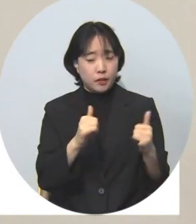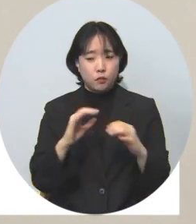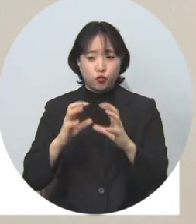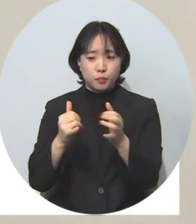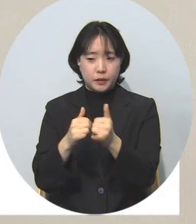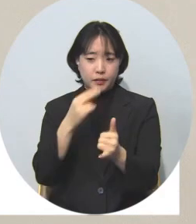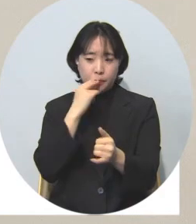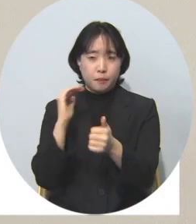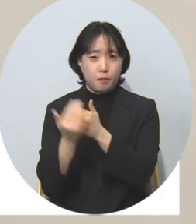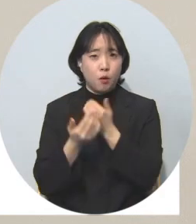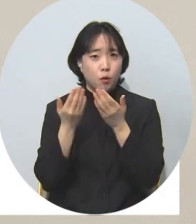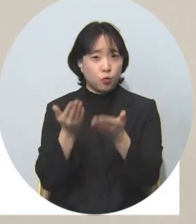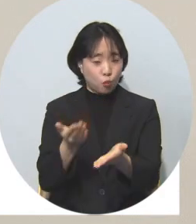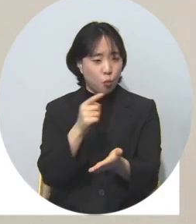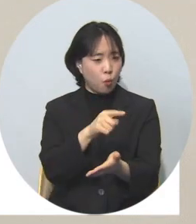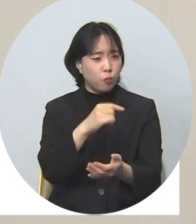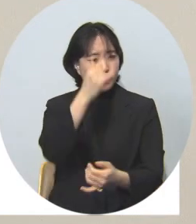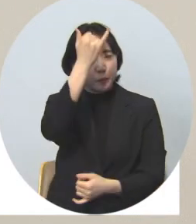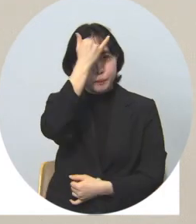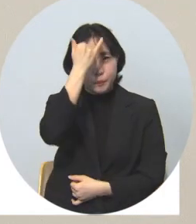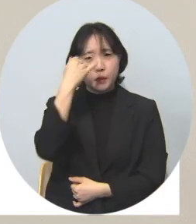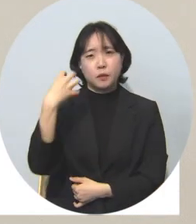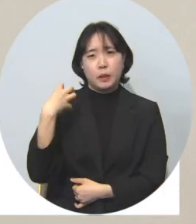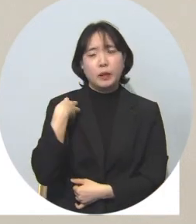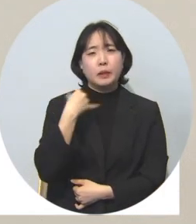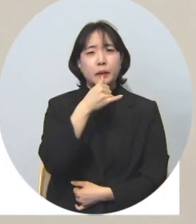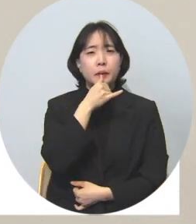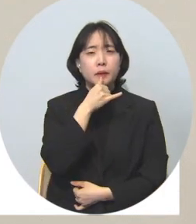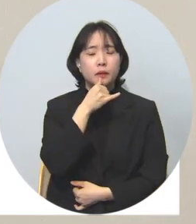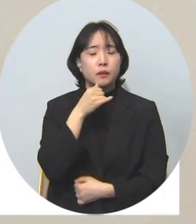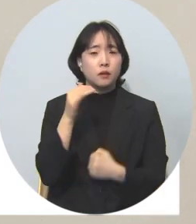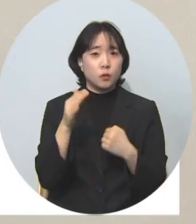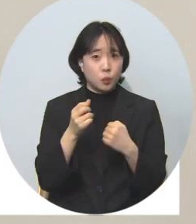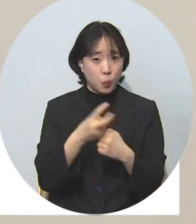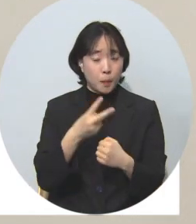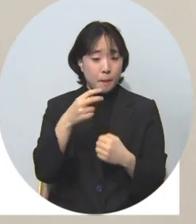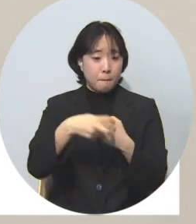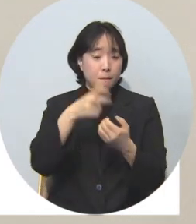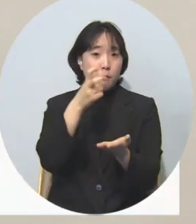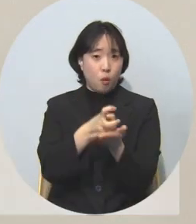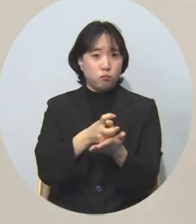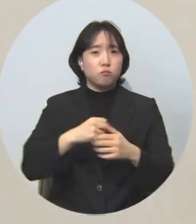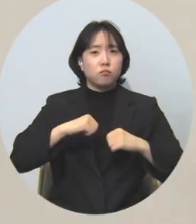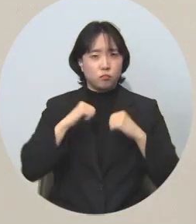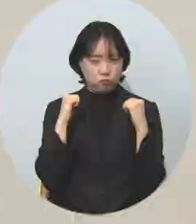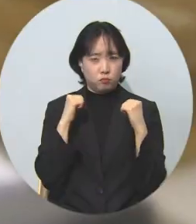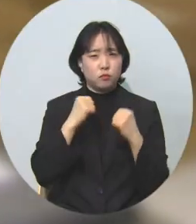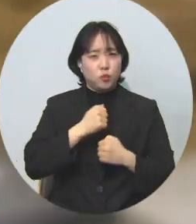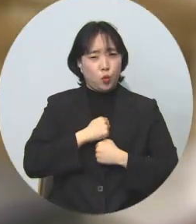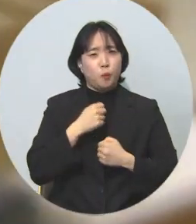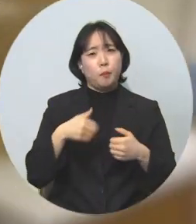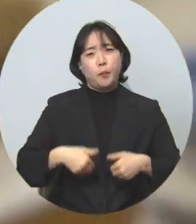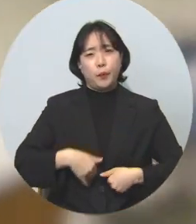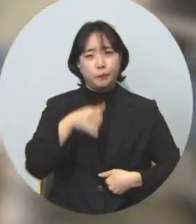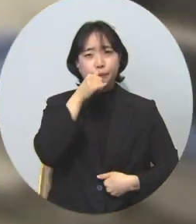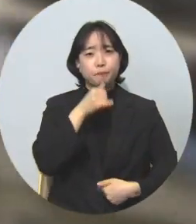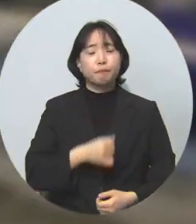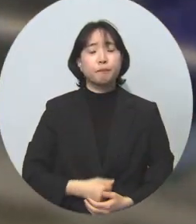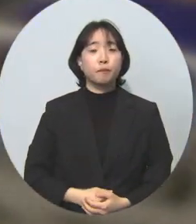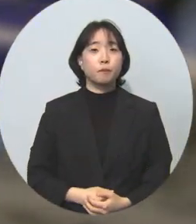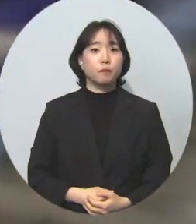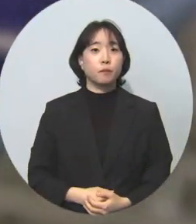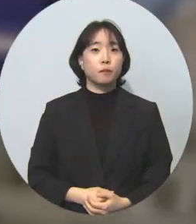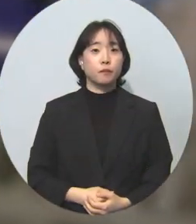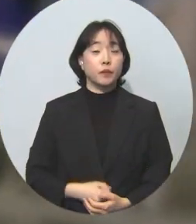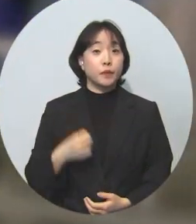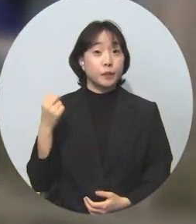지키기 위한 직업적 윤리적 책무와 의료법에 따른 의무가 있습니다 정부는 이와 함께